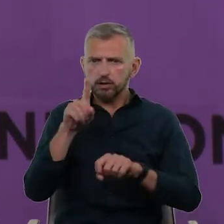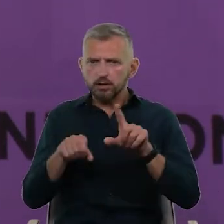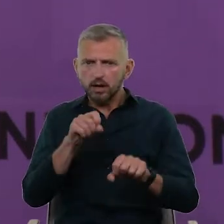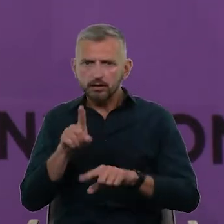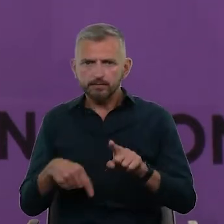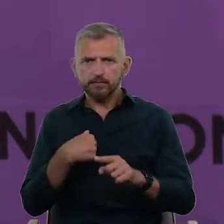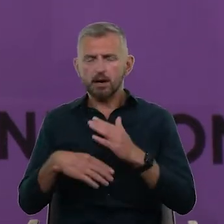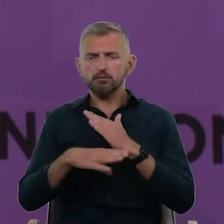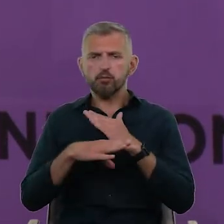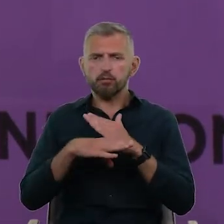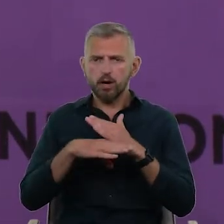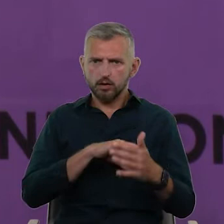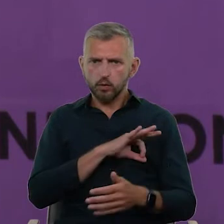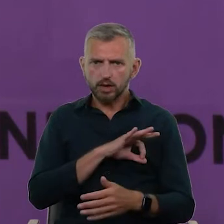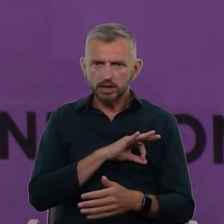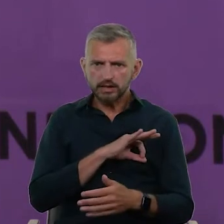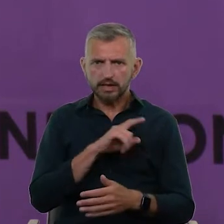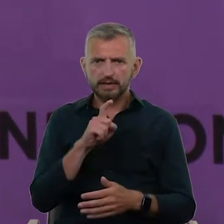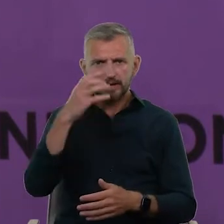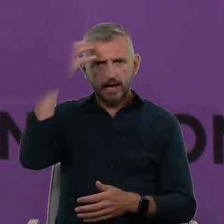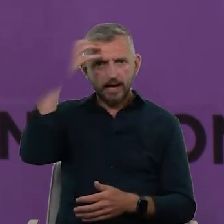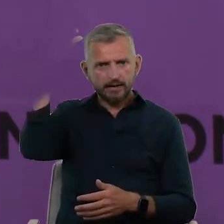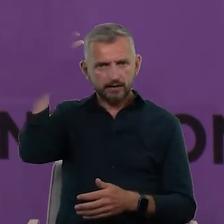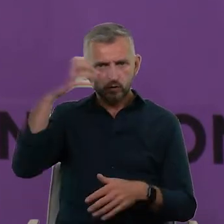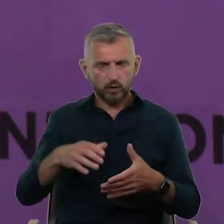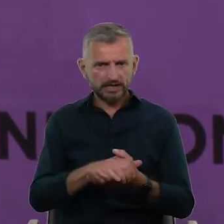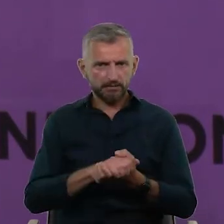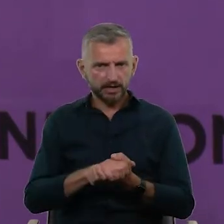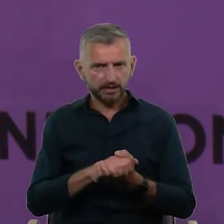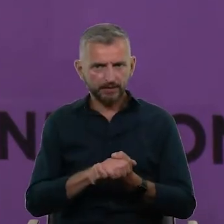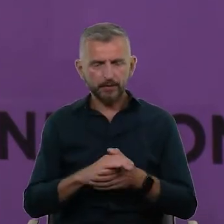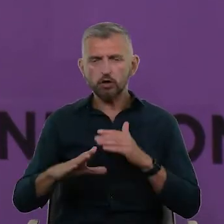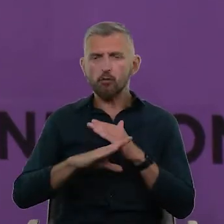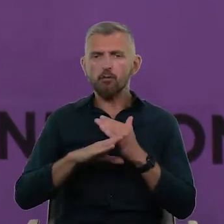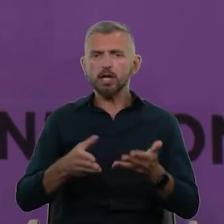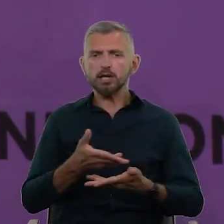нам допомагали юристи з Гельсінської спілки, допомагали нам